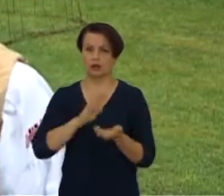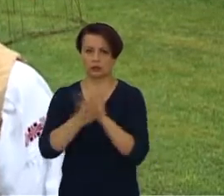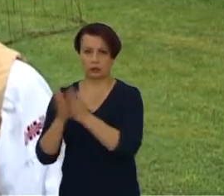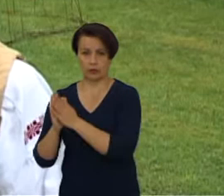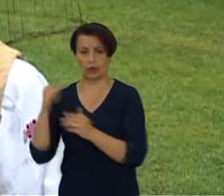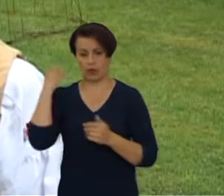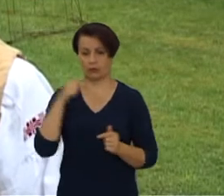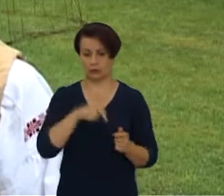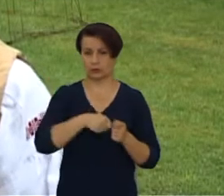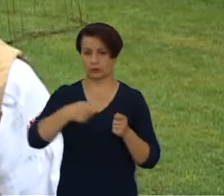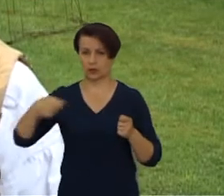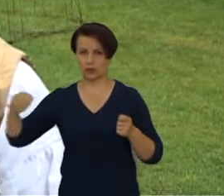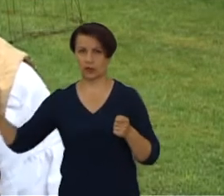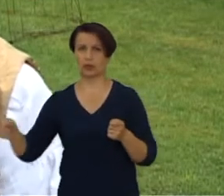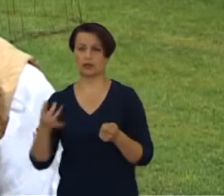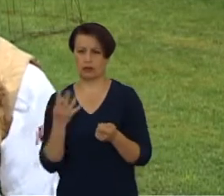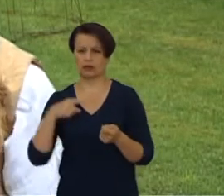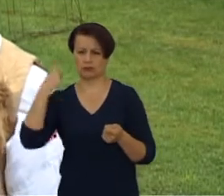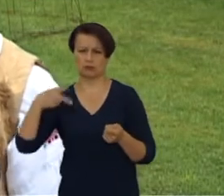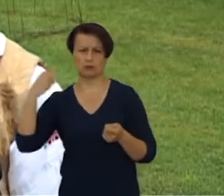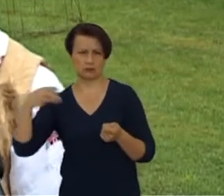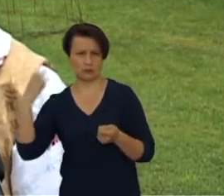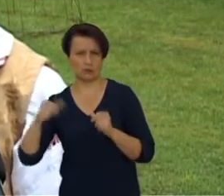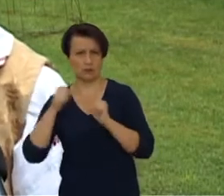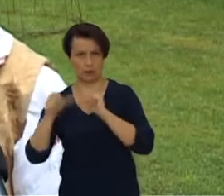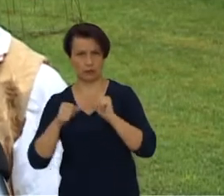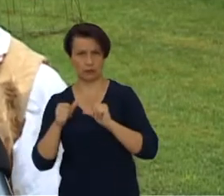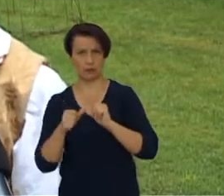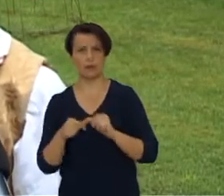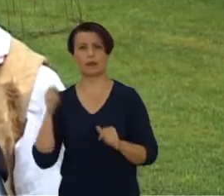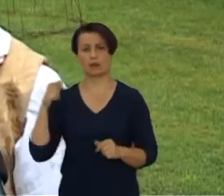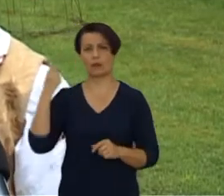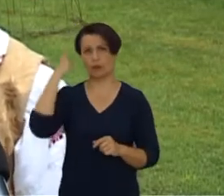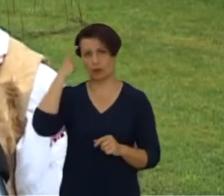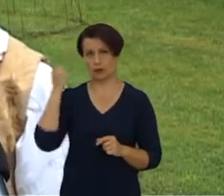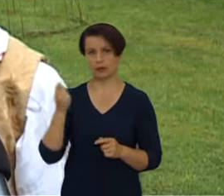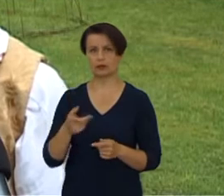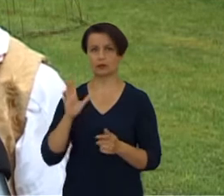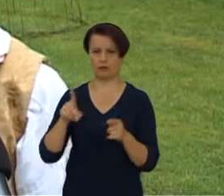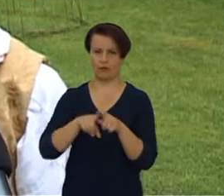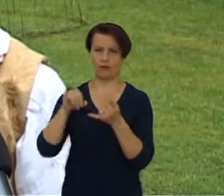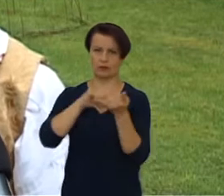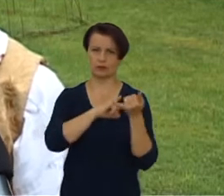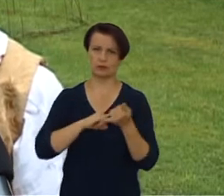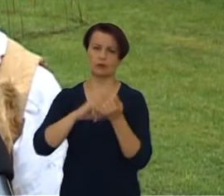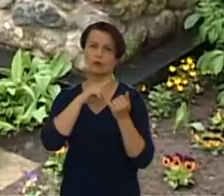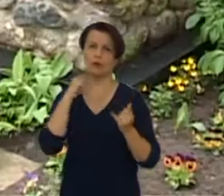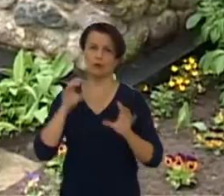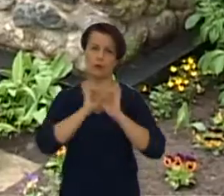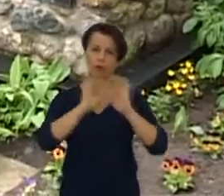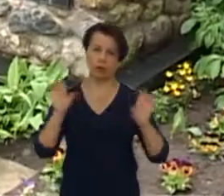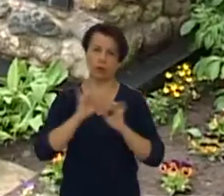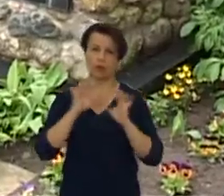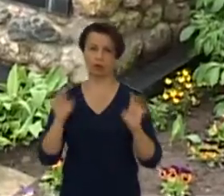aš manau, kad tas tęstinumas, ta pradžia tęsis dar keletą metų. Ir ta atmintis bus jau kaip istorija